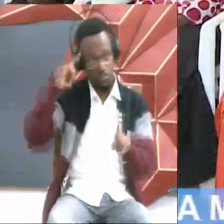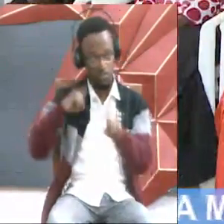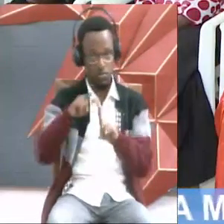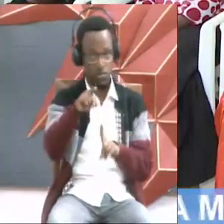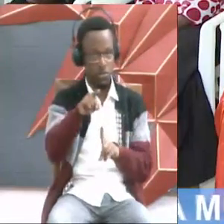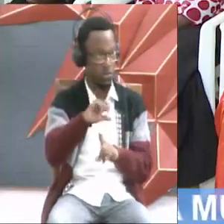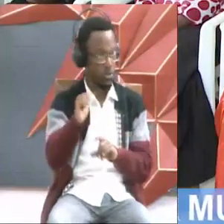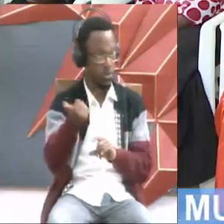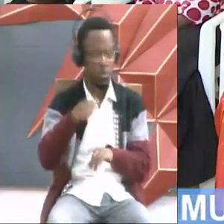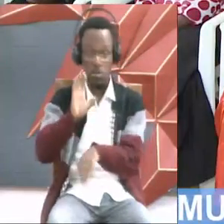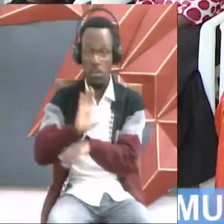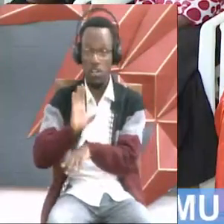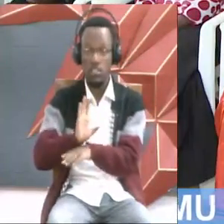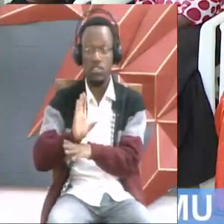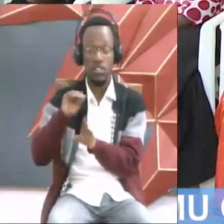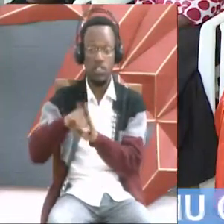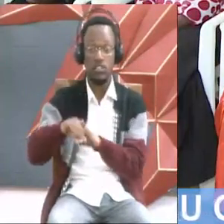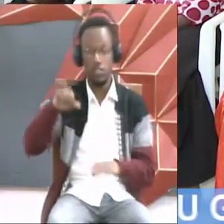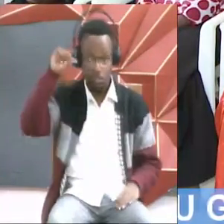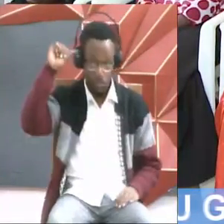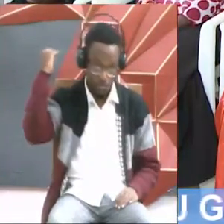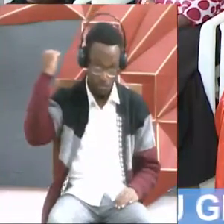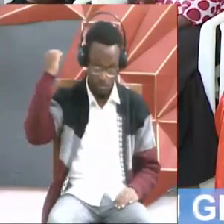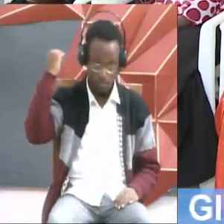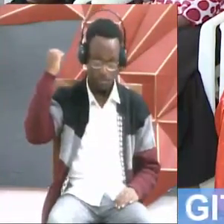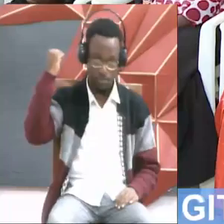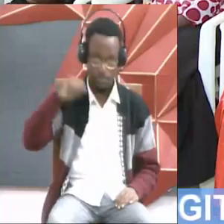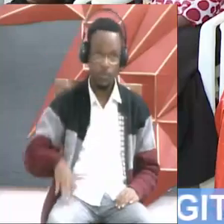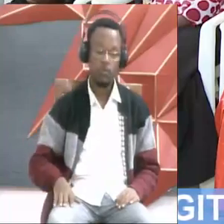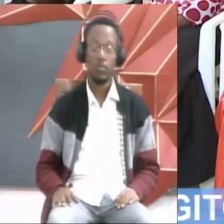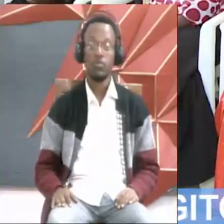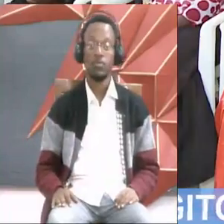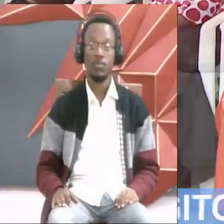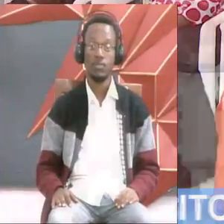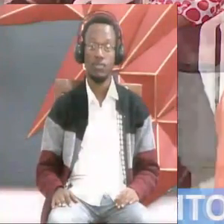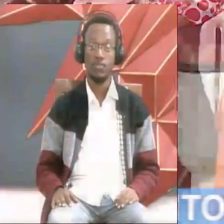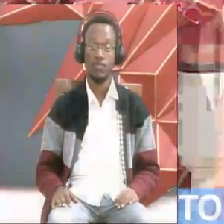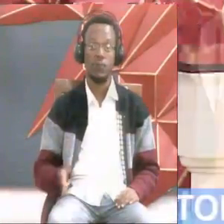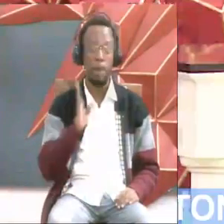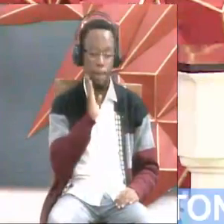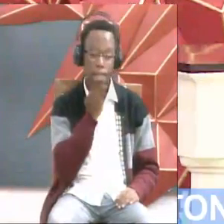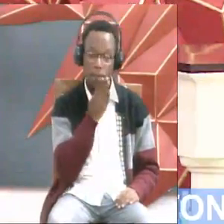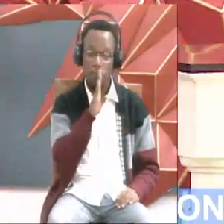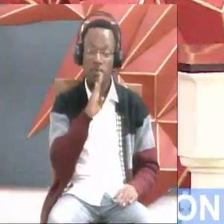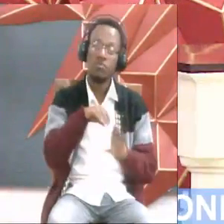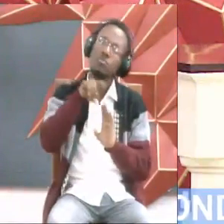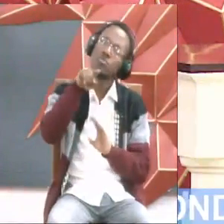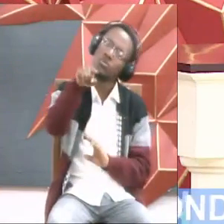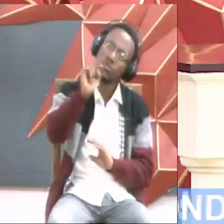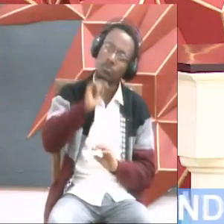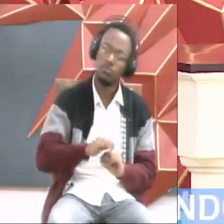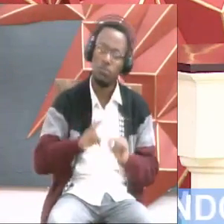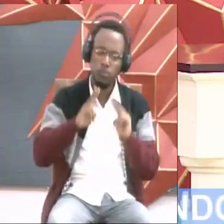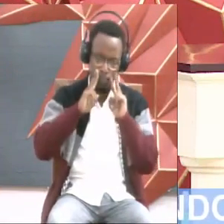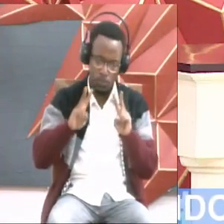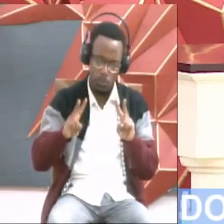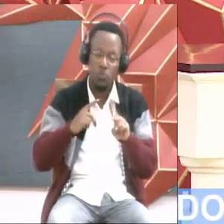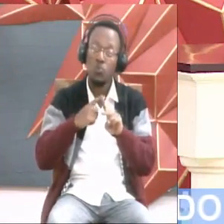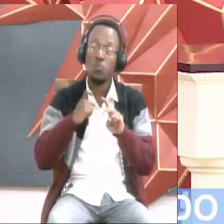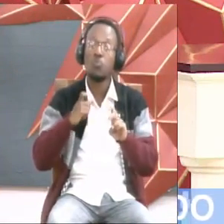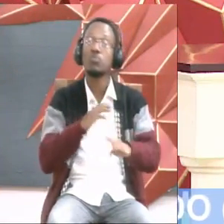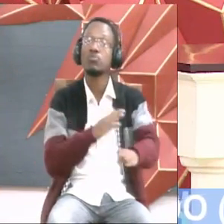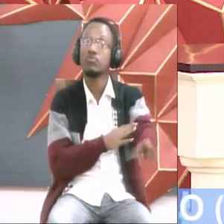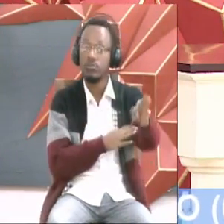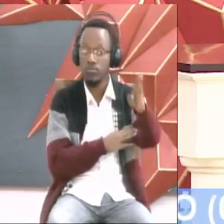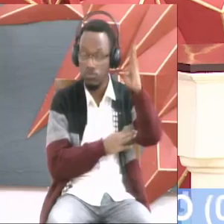mashengero ndwi yo muri Aziya. Ubuntu bwe muri mwebwe. n'amahoro biva kuri